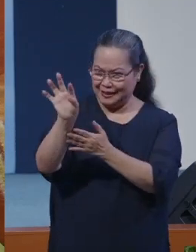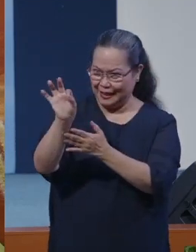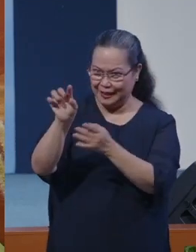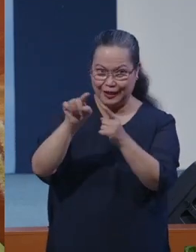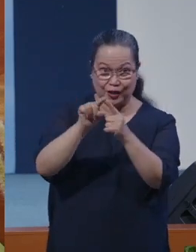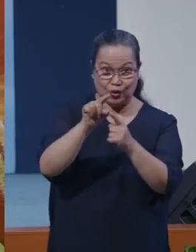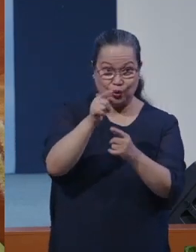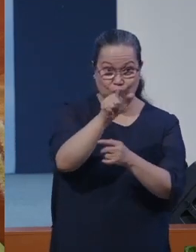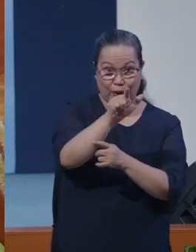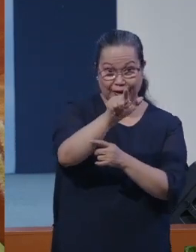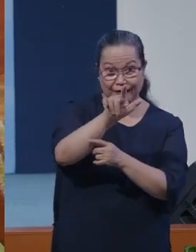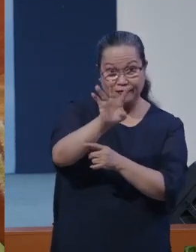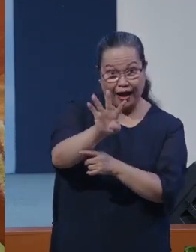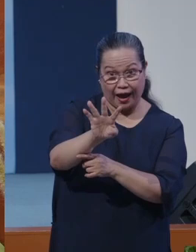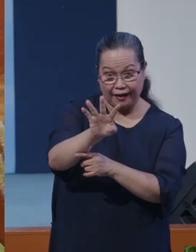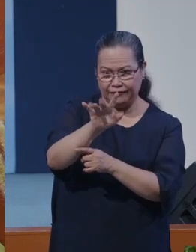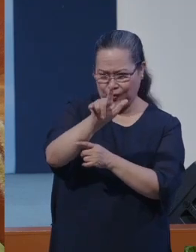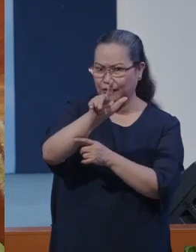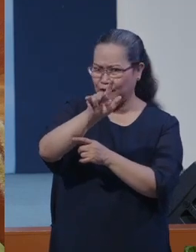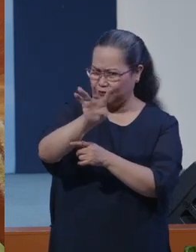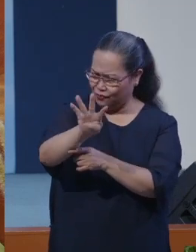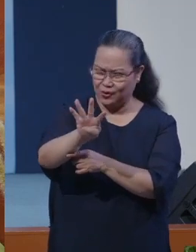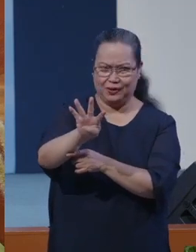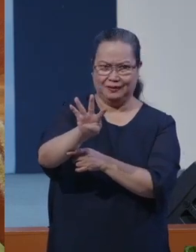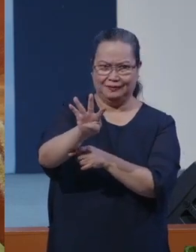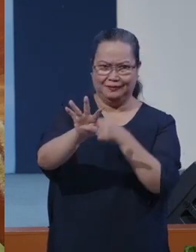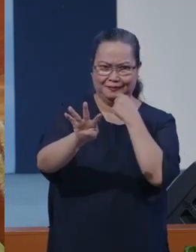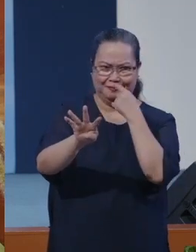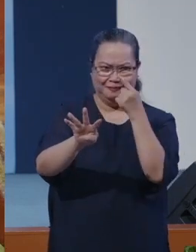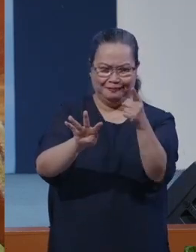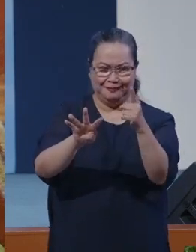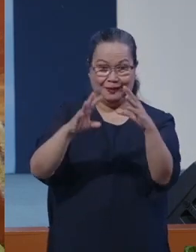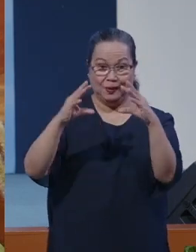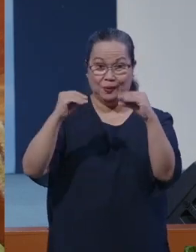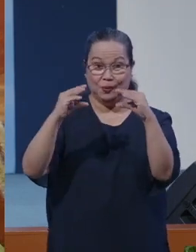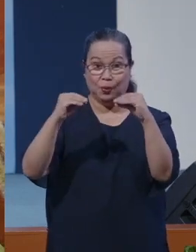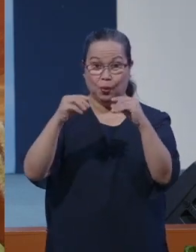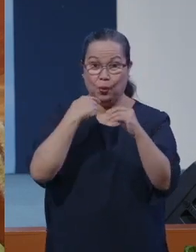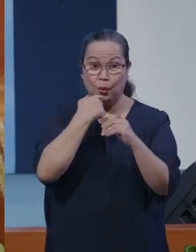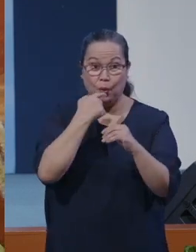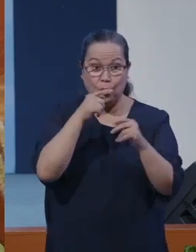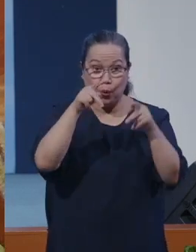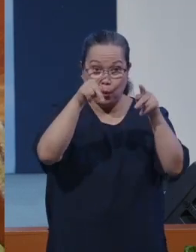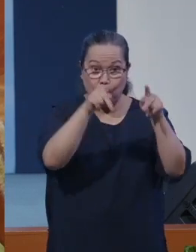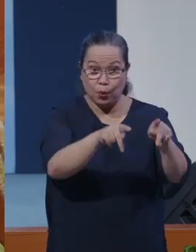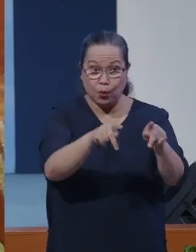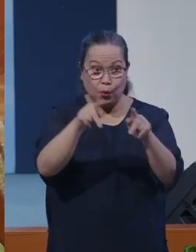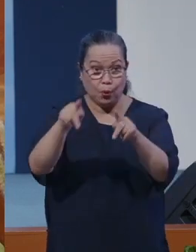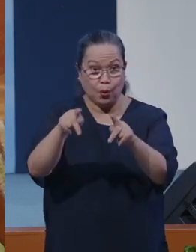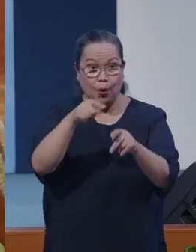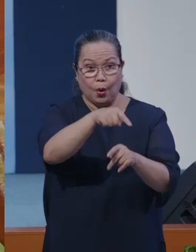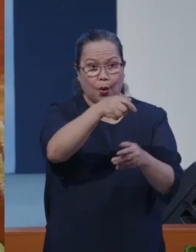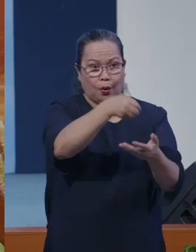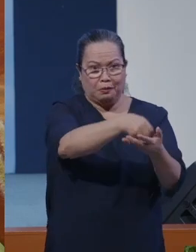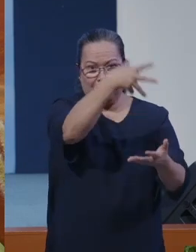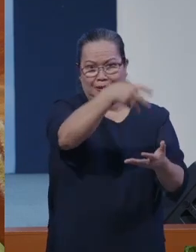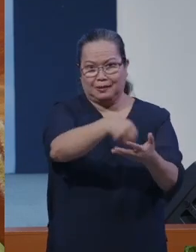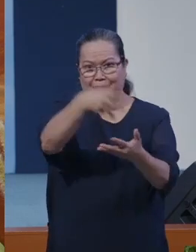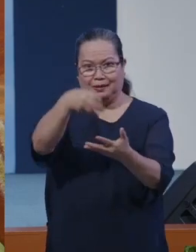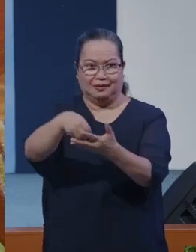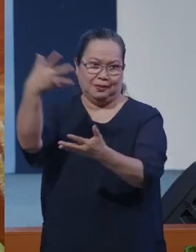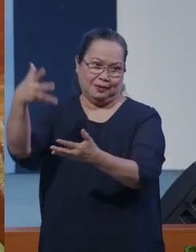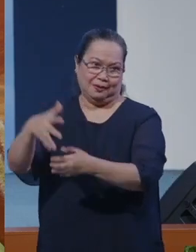verse 24, ang kanyang kausap dito ay yung merong mga kayamanan.